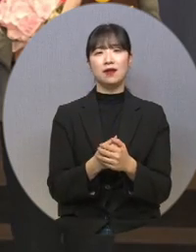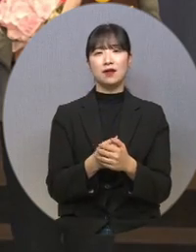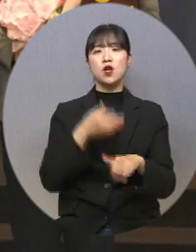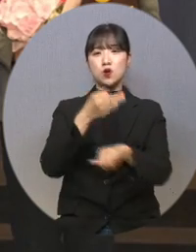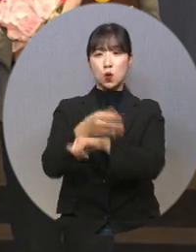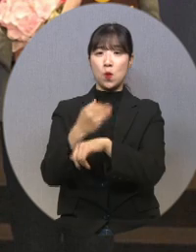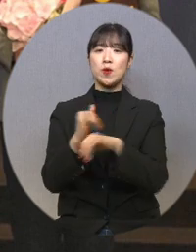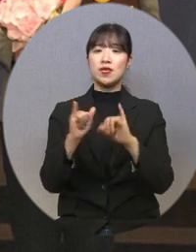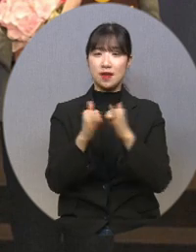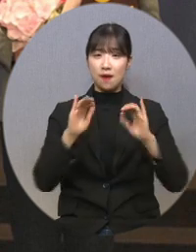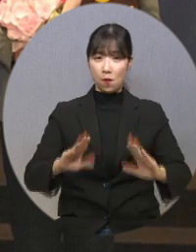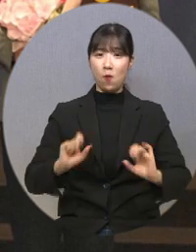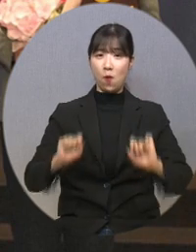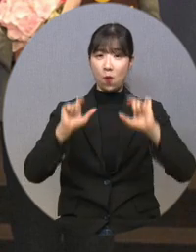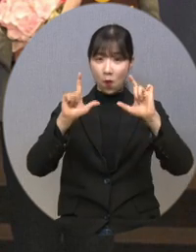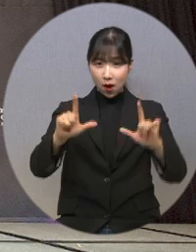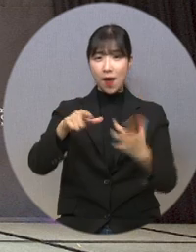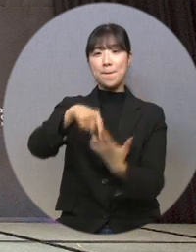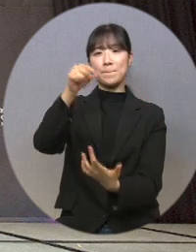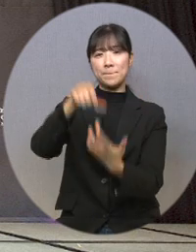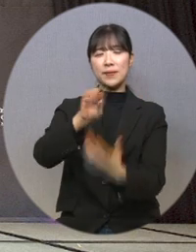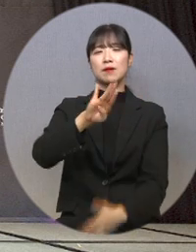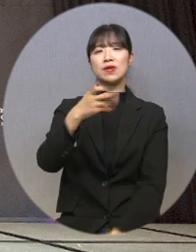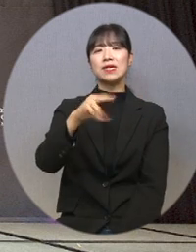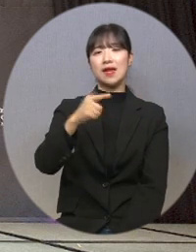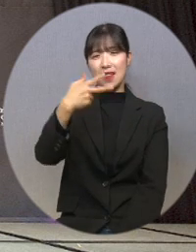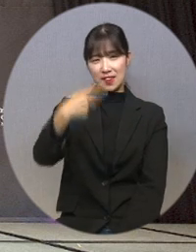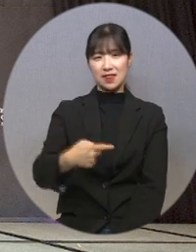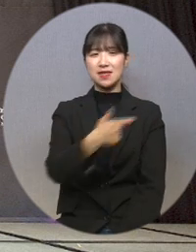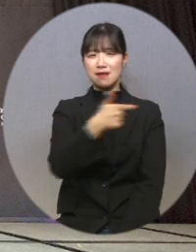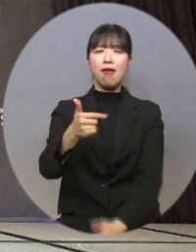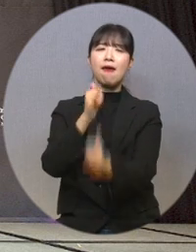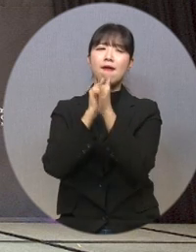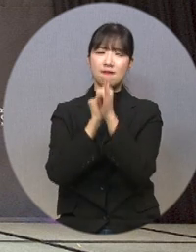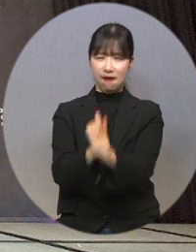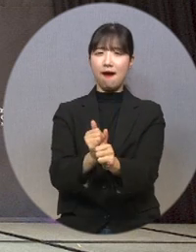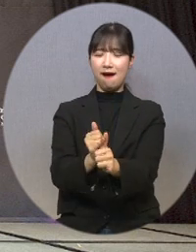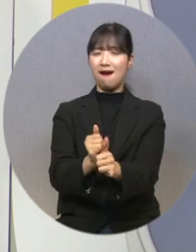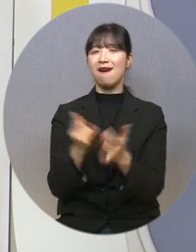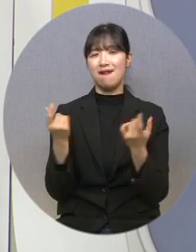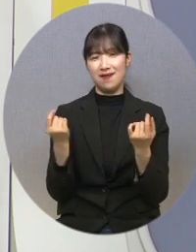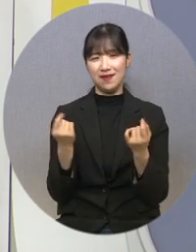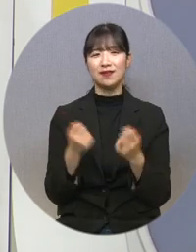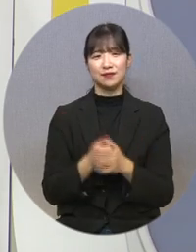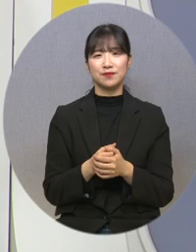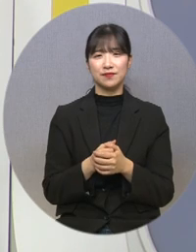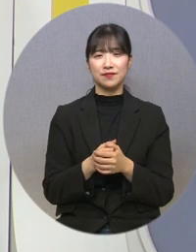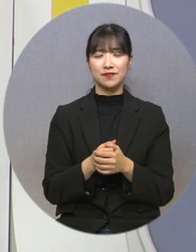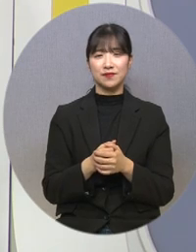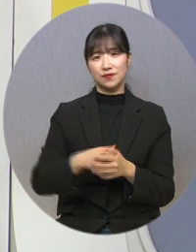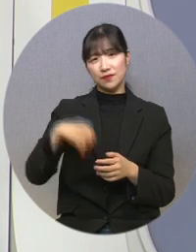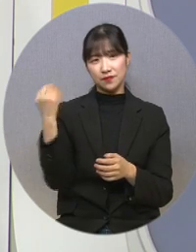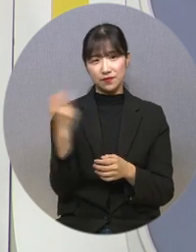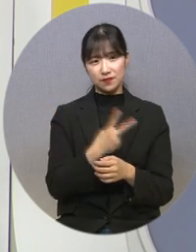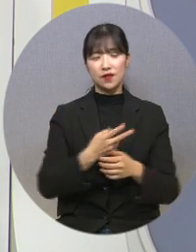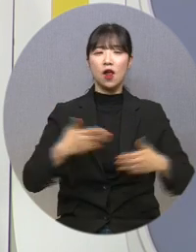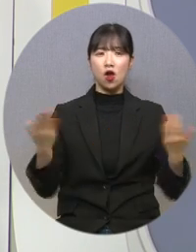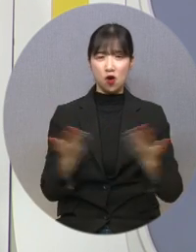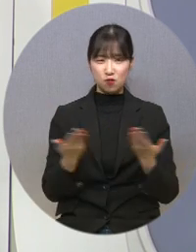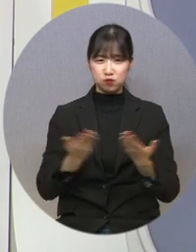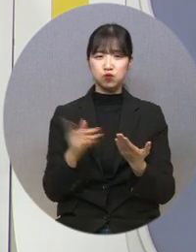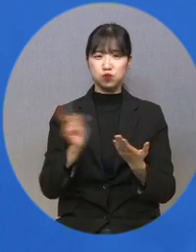소비자가 올해 뽑은 네. 브랜드 대상, 오. 소비자가 선정하는 최고의 브랜드 대상. 네. 그리고 또